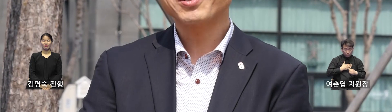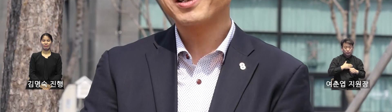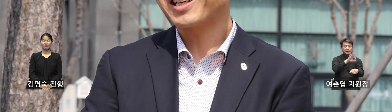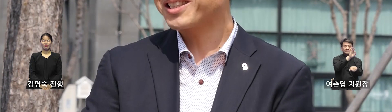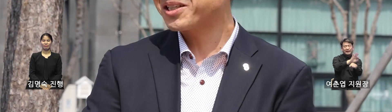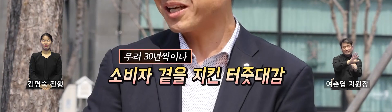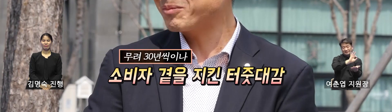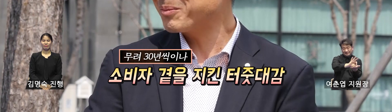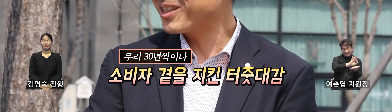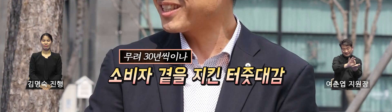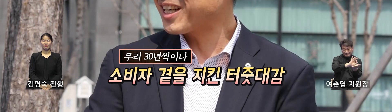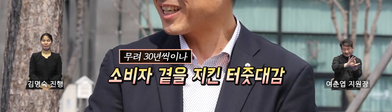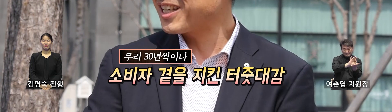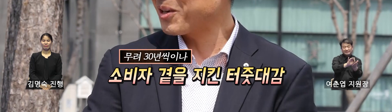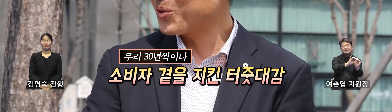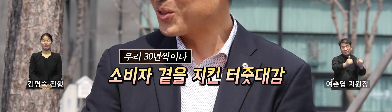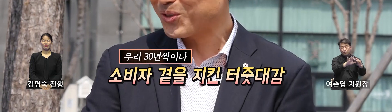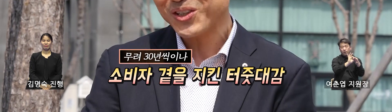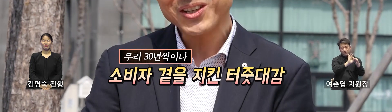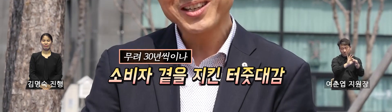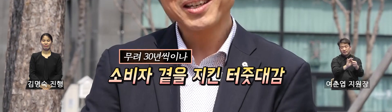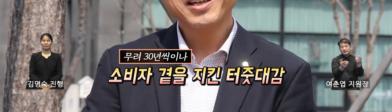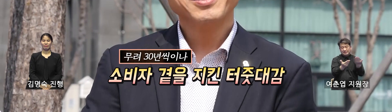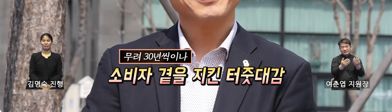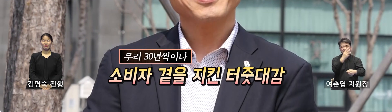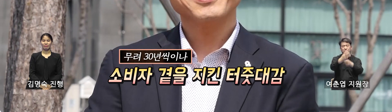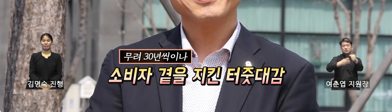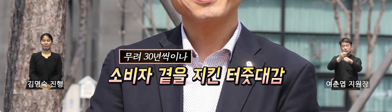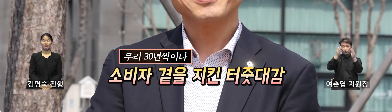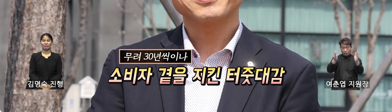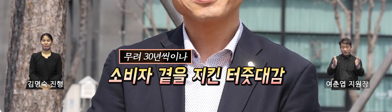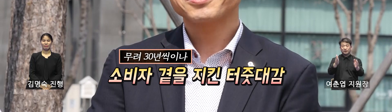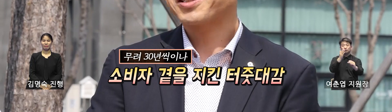관련된 업무를 한 30년 가까이 해오고 있고요.